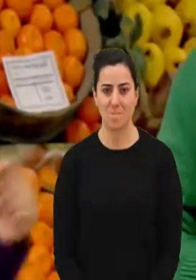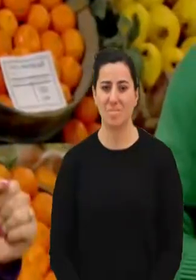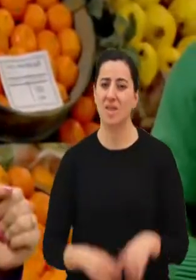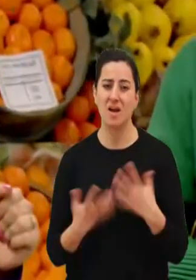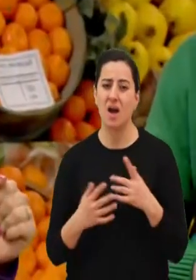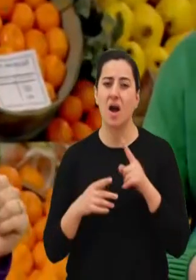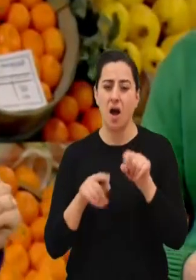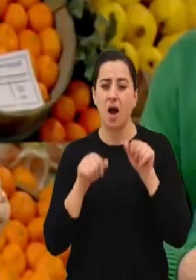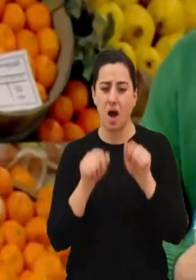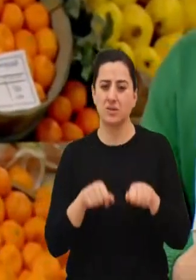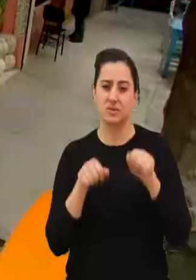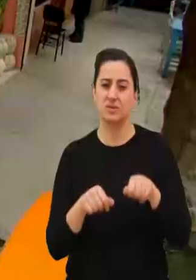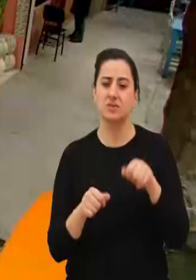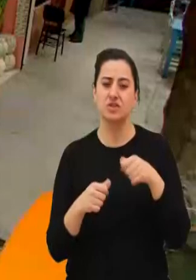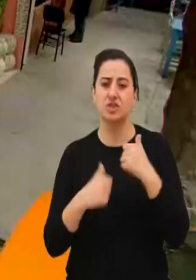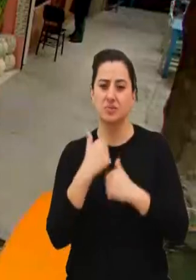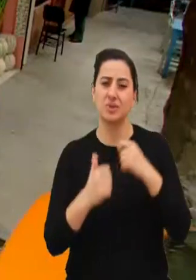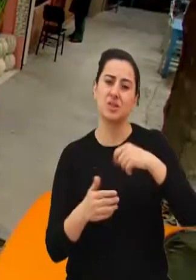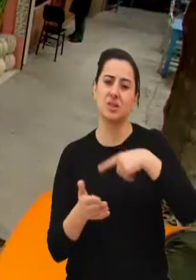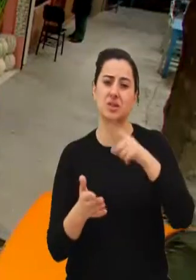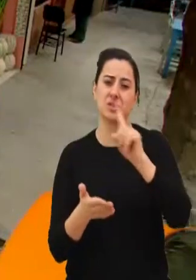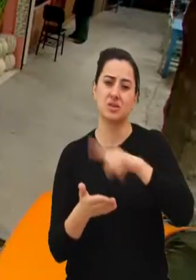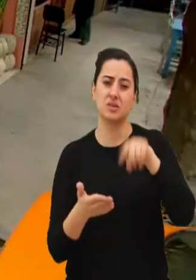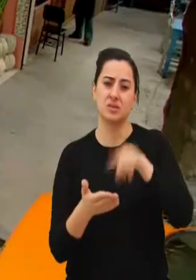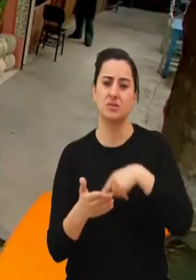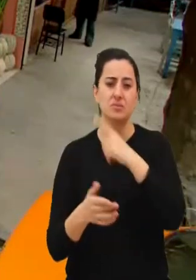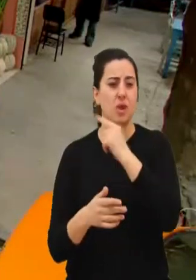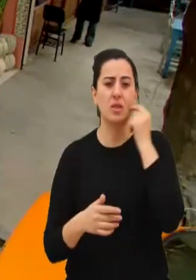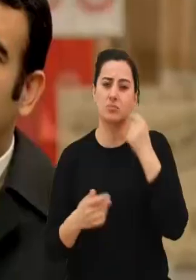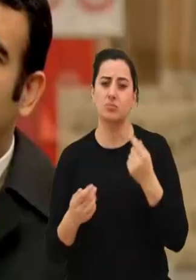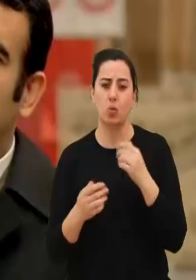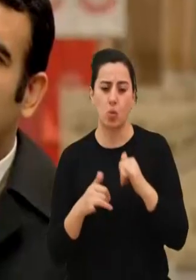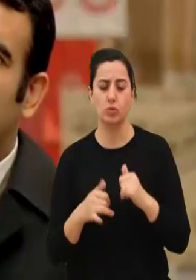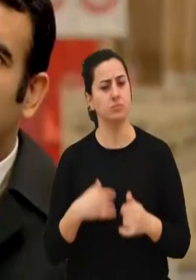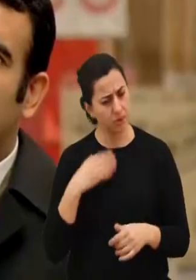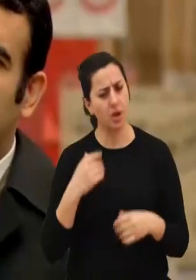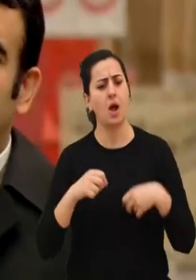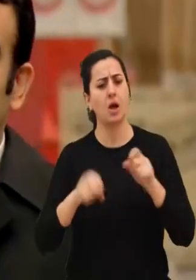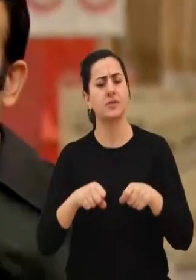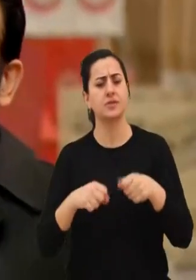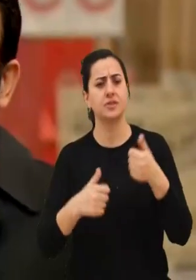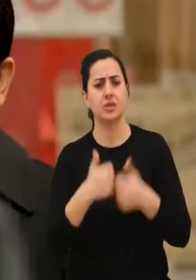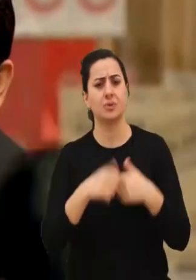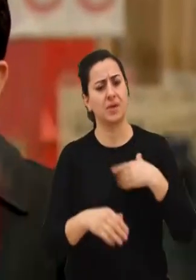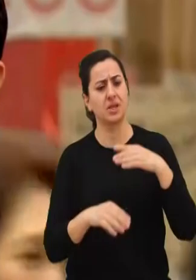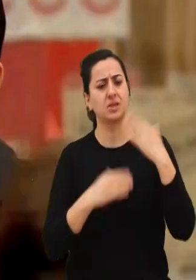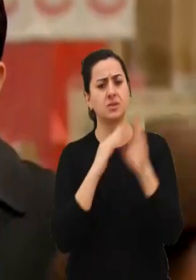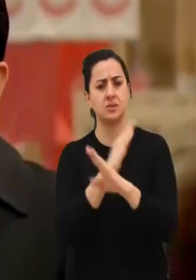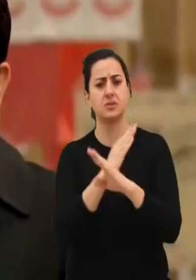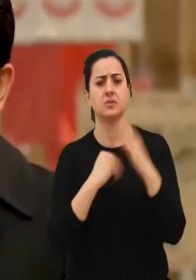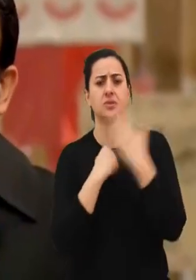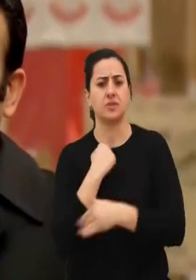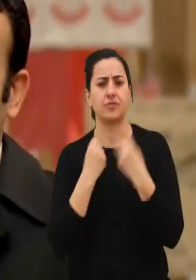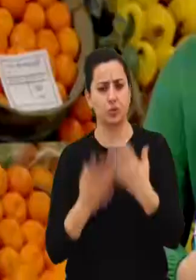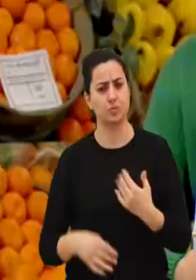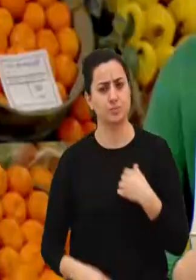Ya bu at yarışlarını da yasaklasanız. Başladı gene bizimki. Başladı gene şey. Yasaklıyorum, at yarışlarını da yasaklıyorum. Gerekirse bizzat